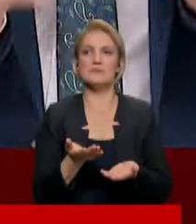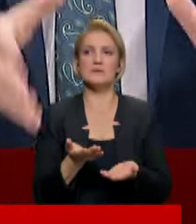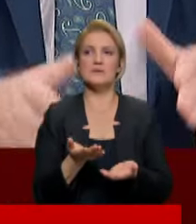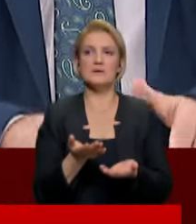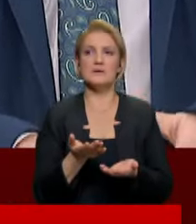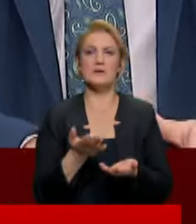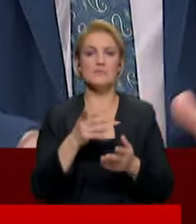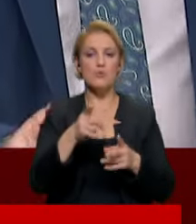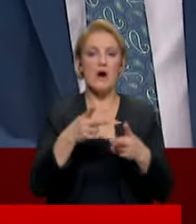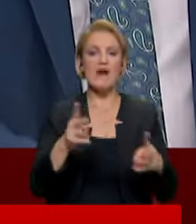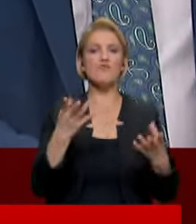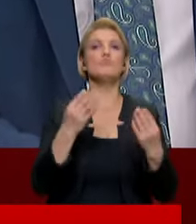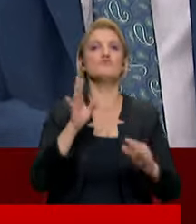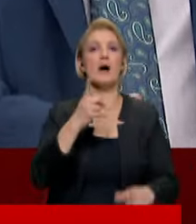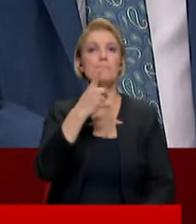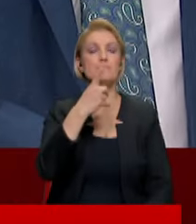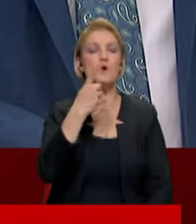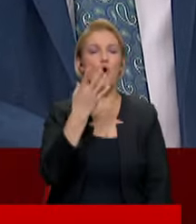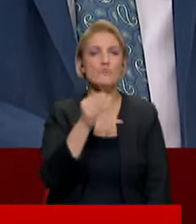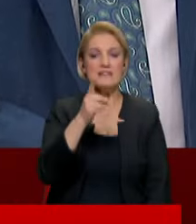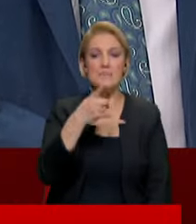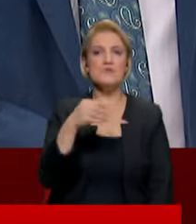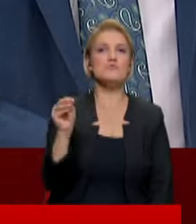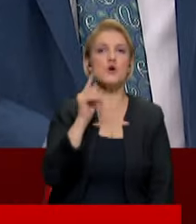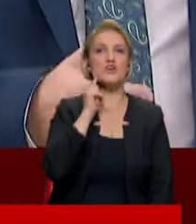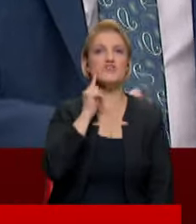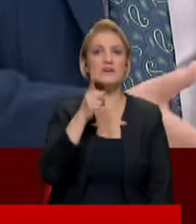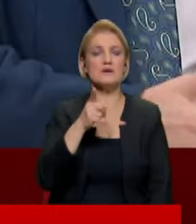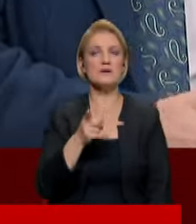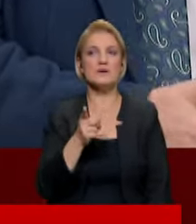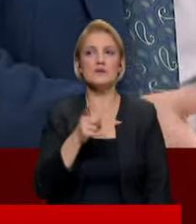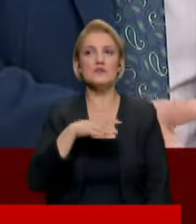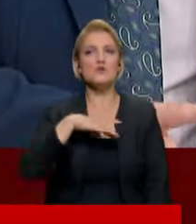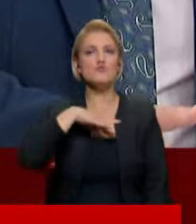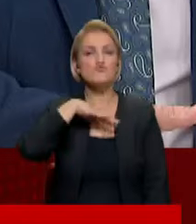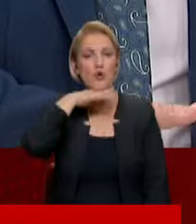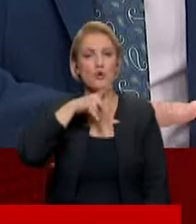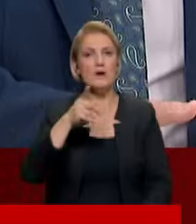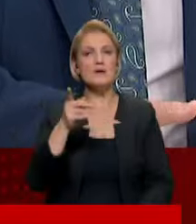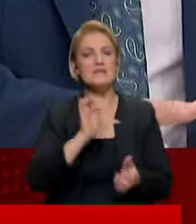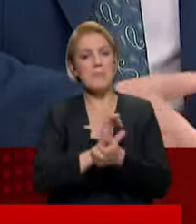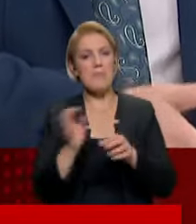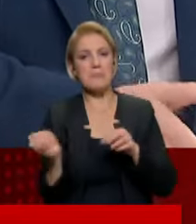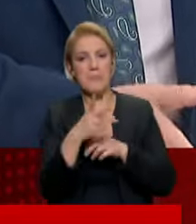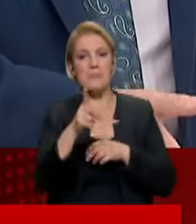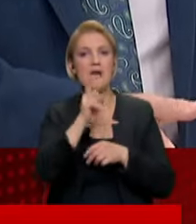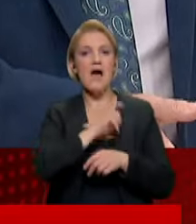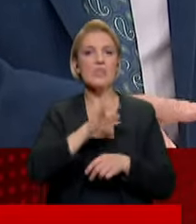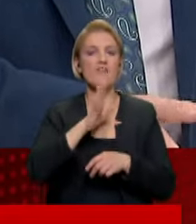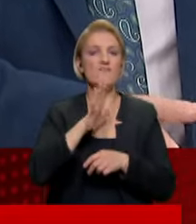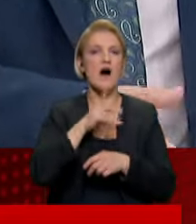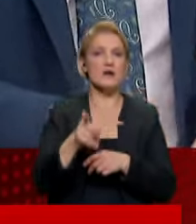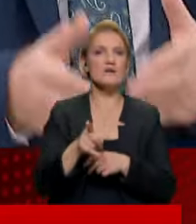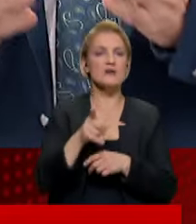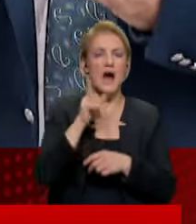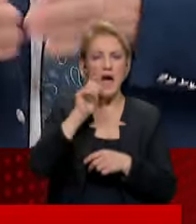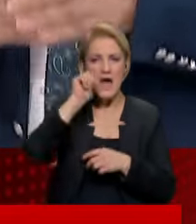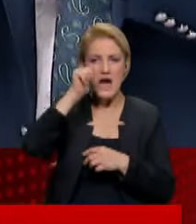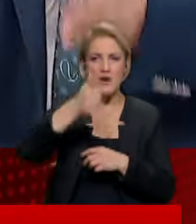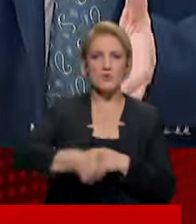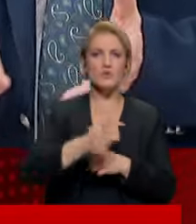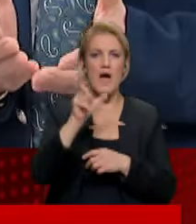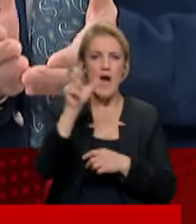Eğer bu aflar olmasa 1 milyon kişi Olacak O Kadar cezaevi yok zaten Demek ki doldururken bir hata var burada o kaynağı kurutmazsak her gün